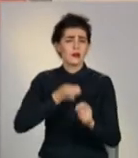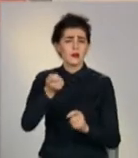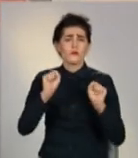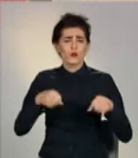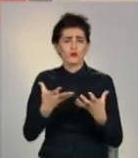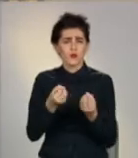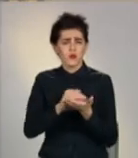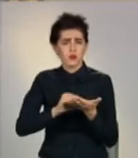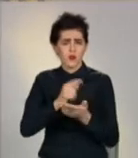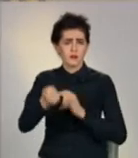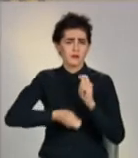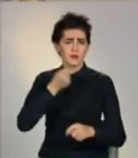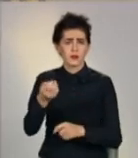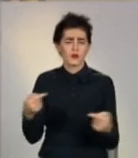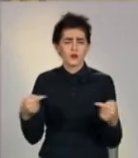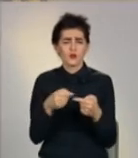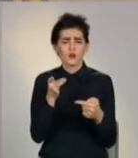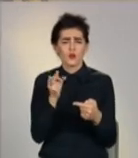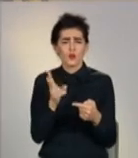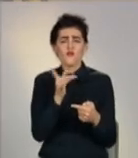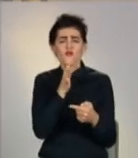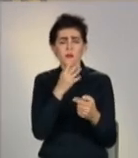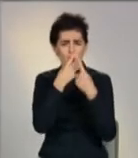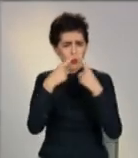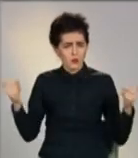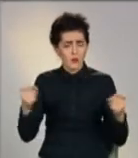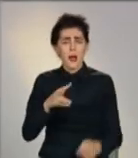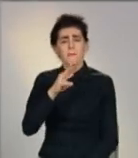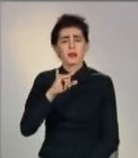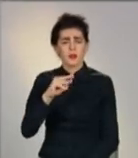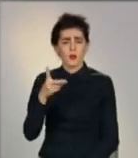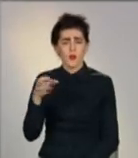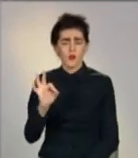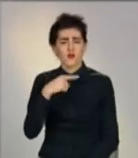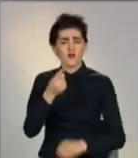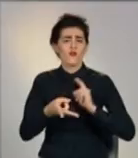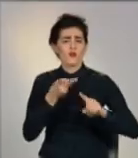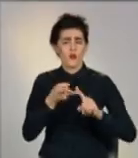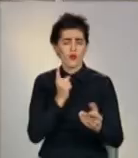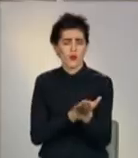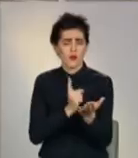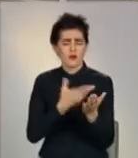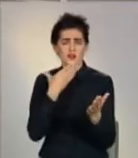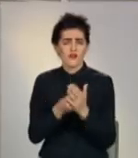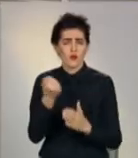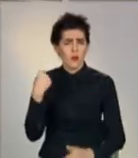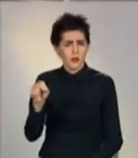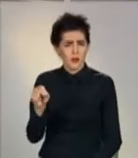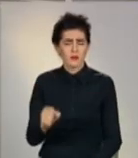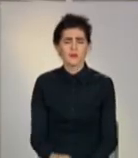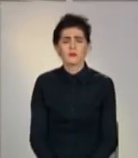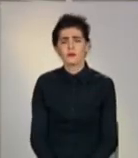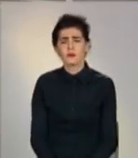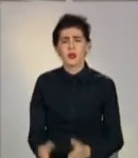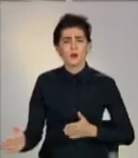рішення суду у дводенний строк із моменту його оголошення, а Василь Мітько певен, удруге довів перемогу. Ми цей путь пройшли,